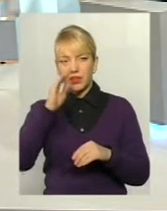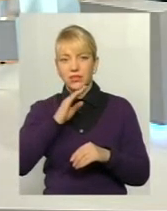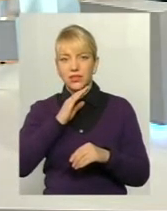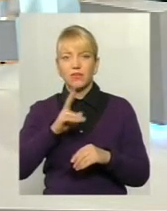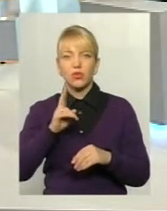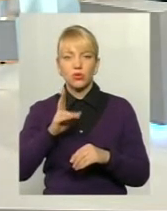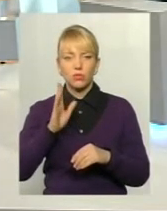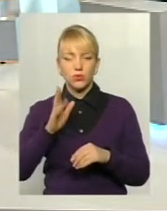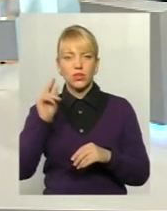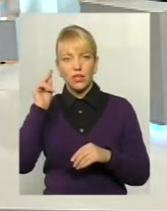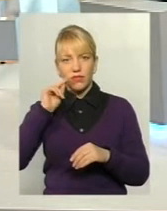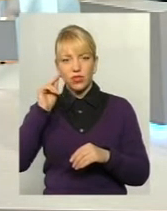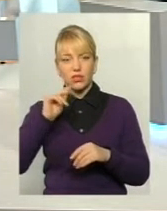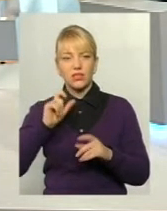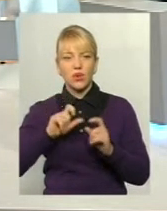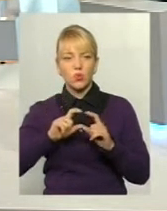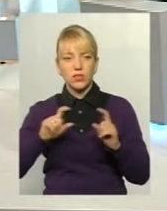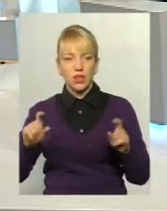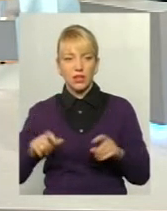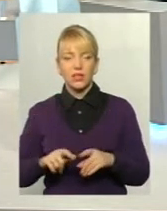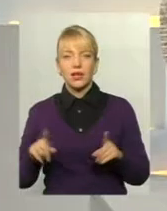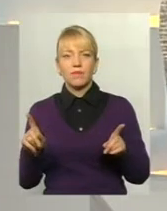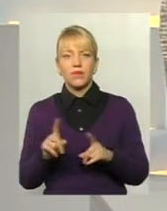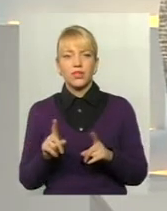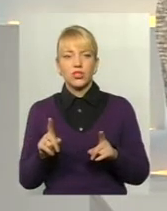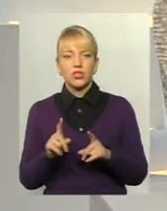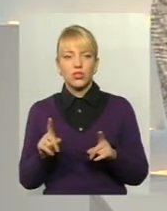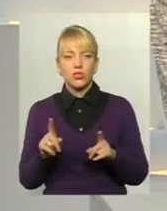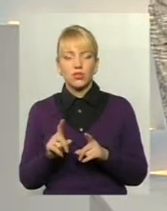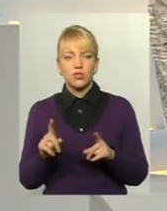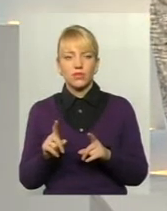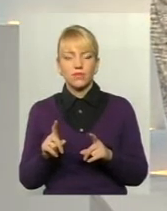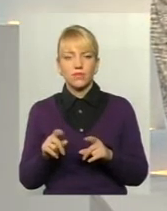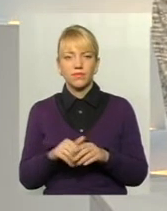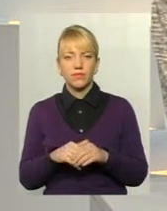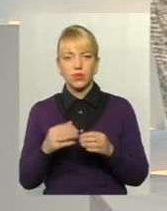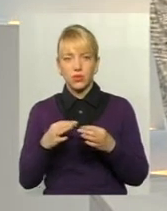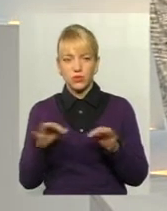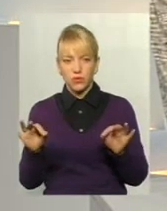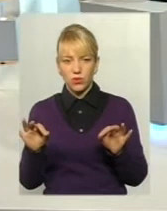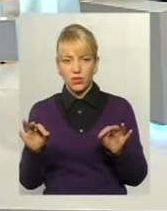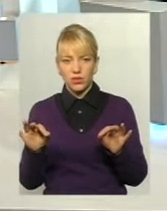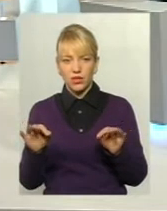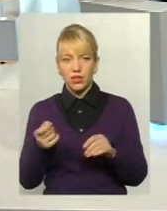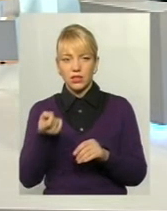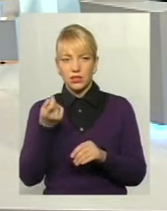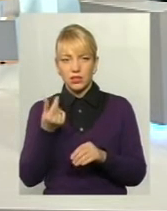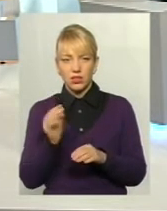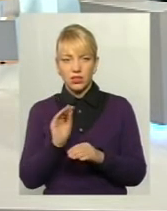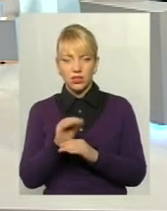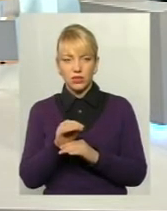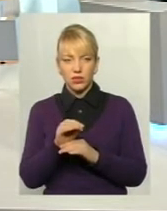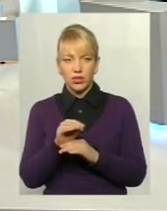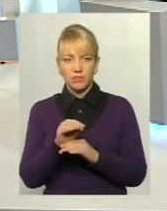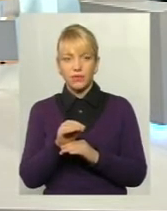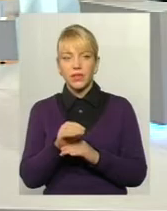будуть навчатися в закладах. Що насамперед спиняє, так? Дозвольте, трішечки додам.